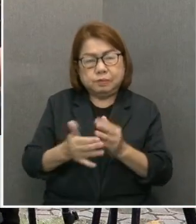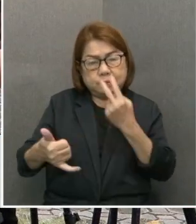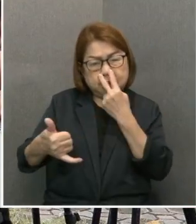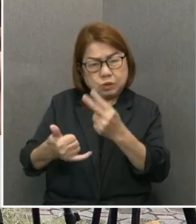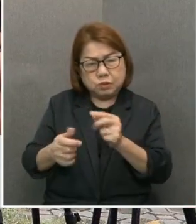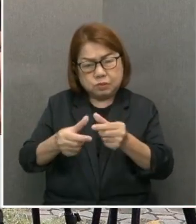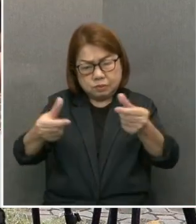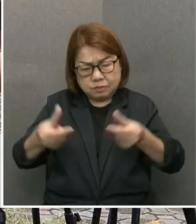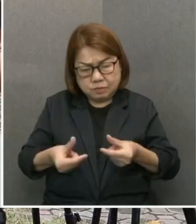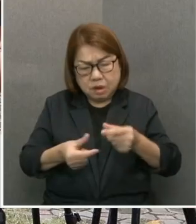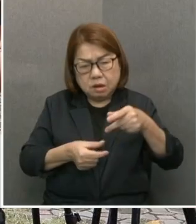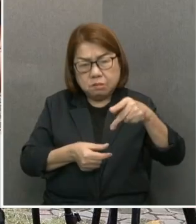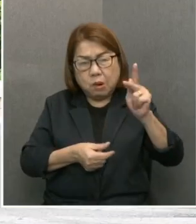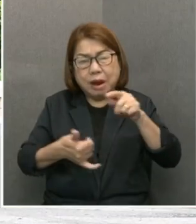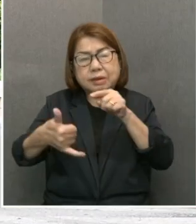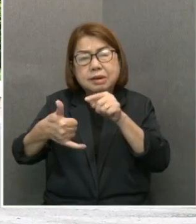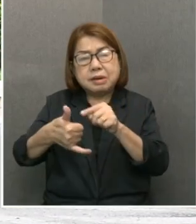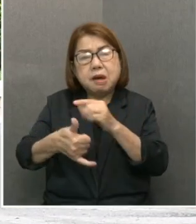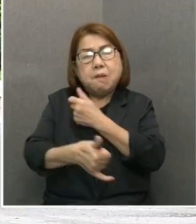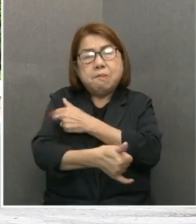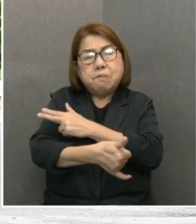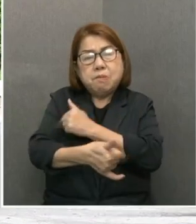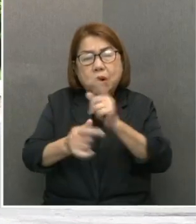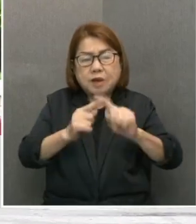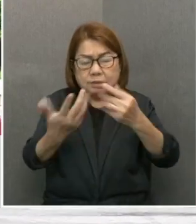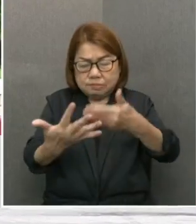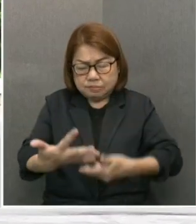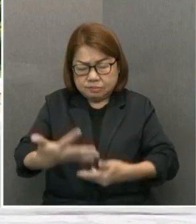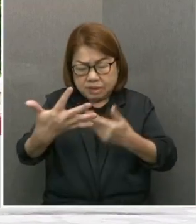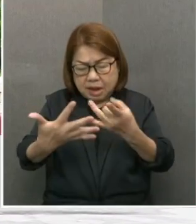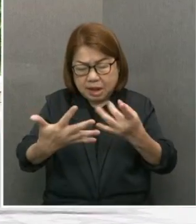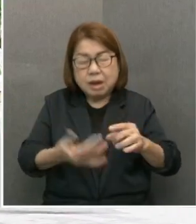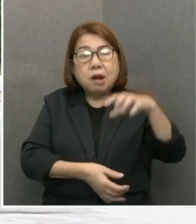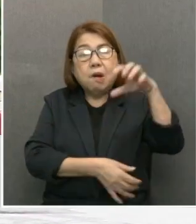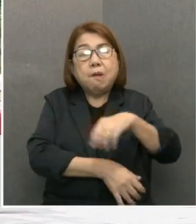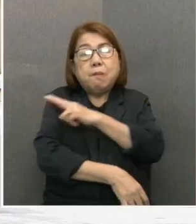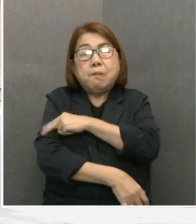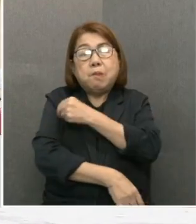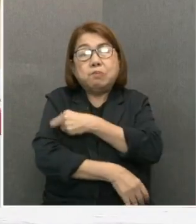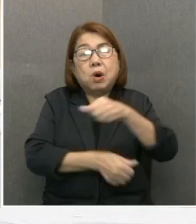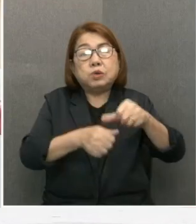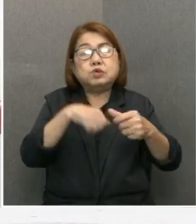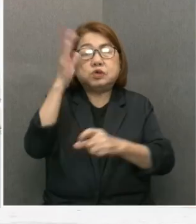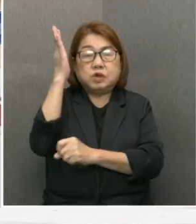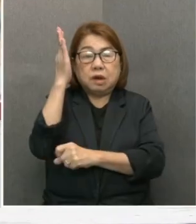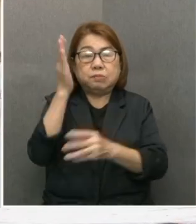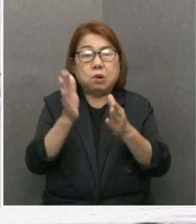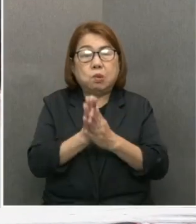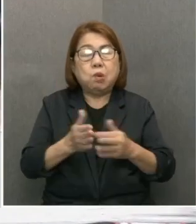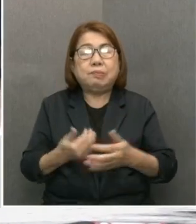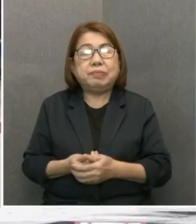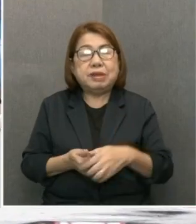งานประวัติการรักษาของผู้ป่วยโดยแพทย์จากโรงพยาบาลต่างประเทศก็คือที่สิงคโปและสหรัฐอาหรับ